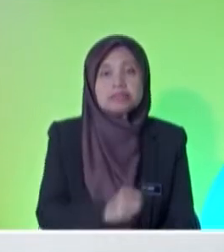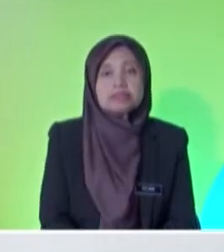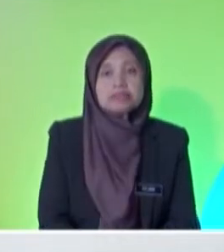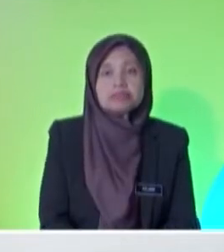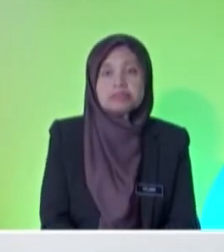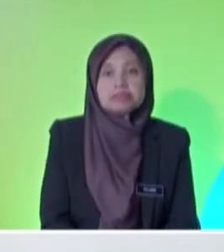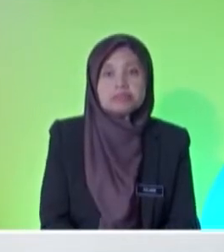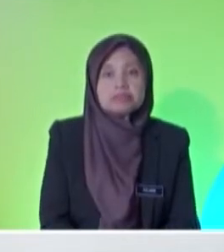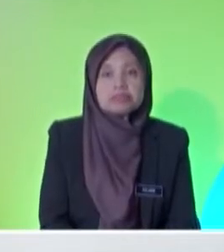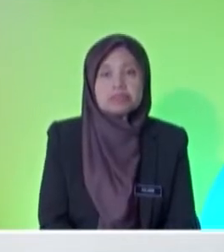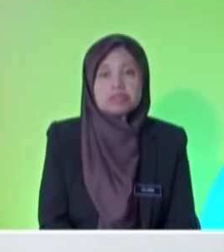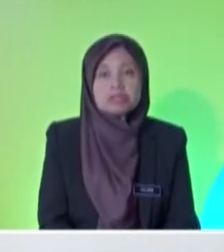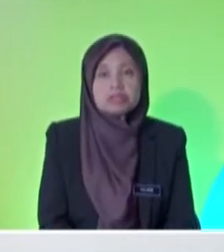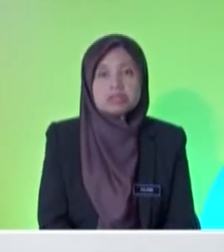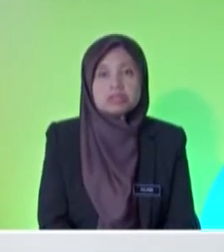masih ingat